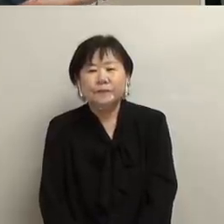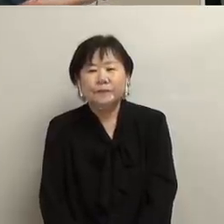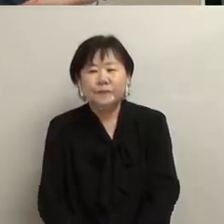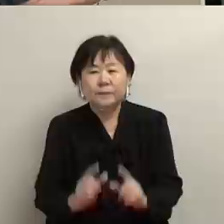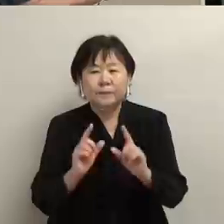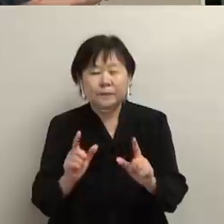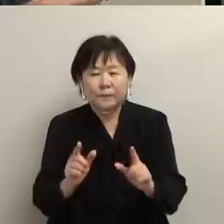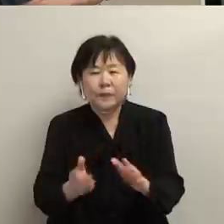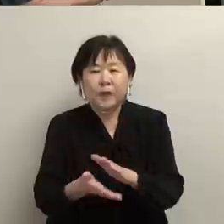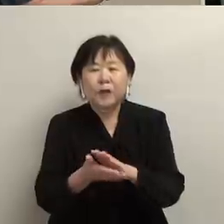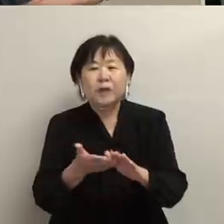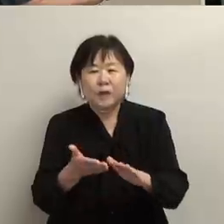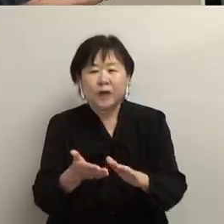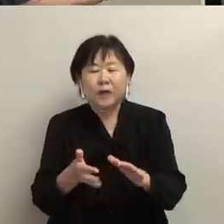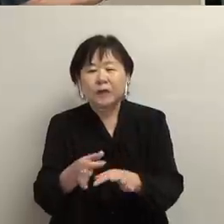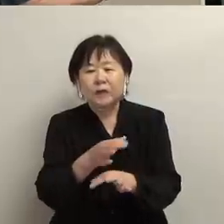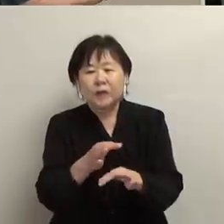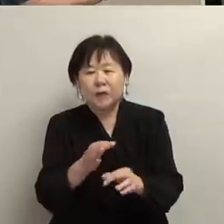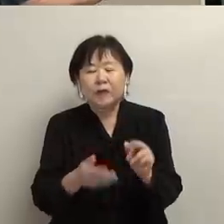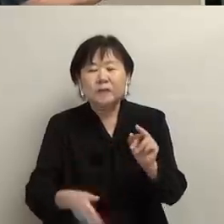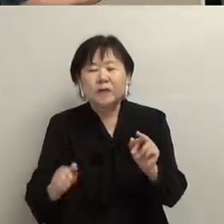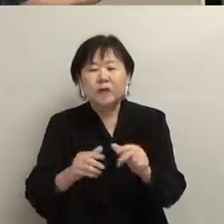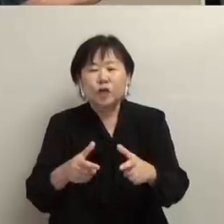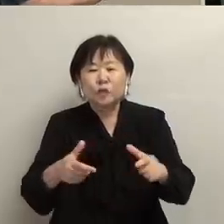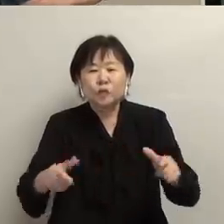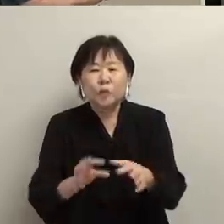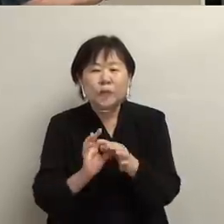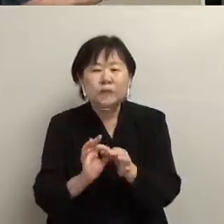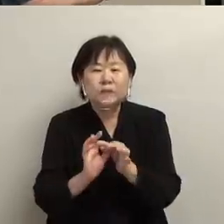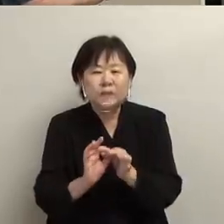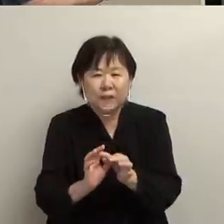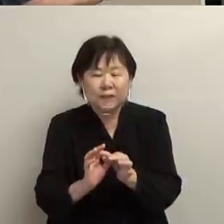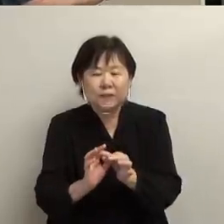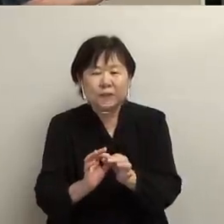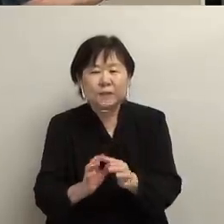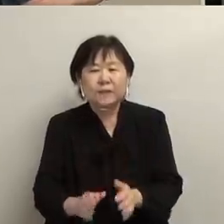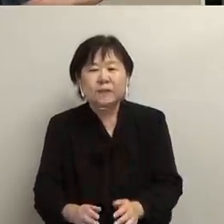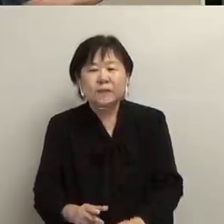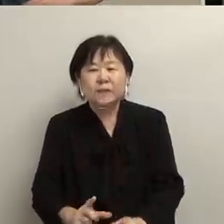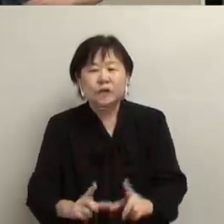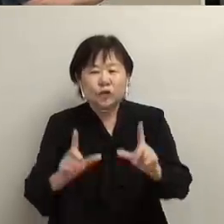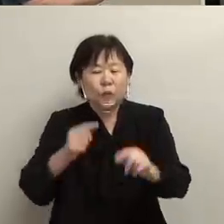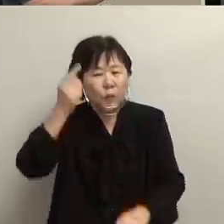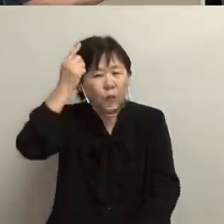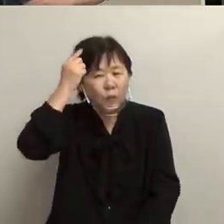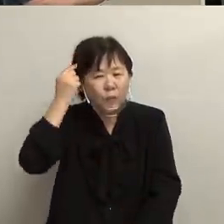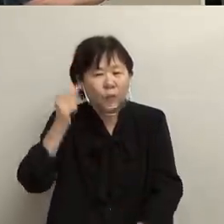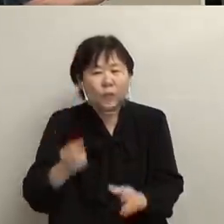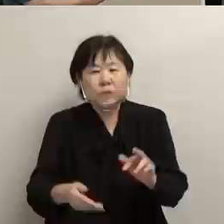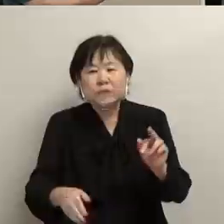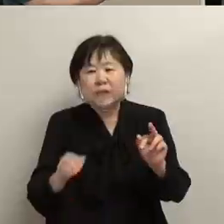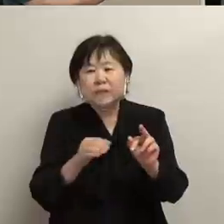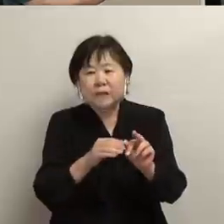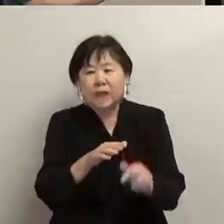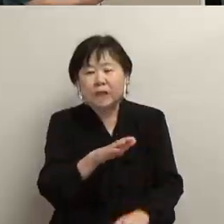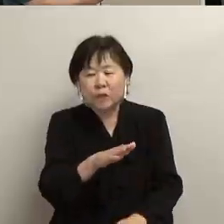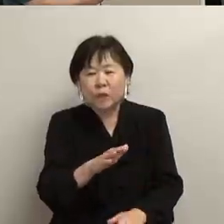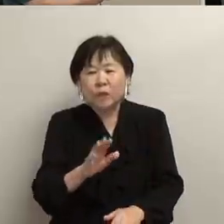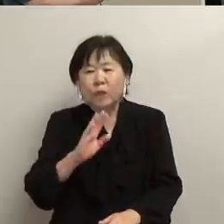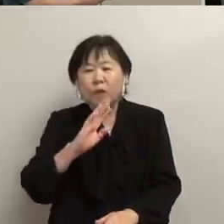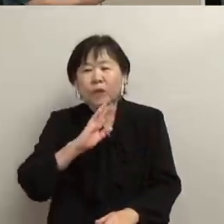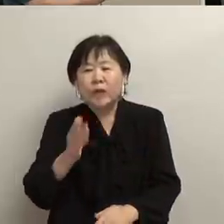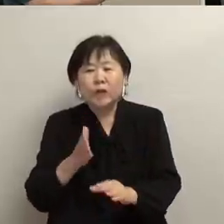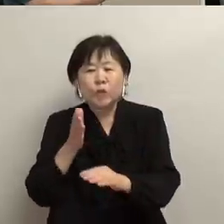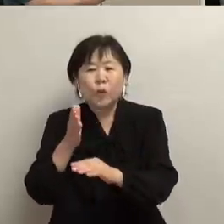犬センターの増加の部分でございますあのまあ東毛のセンターの部分とあの剣太